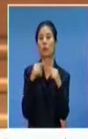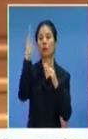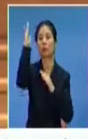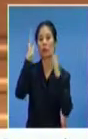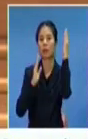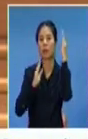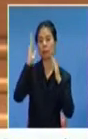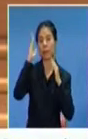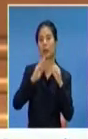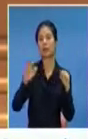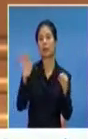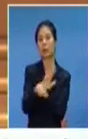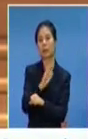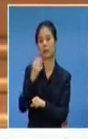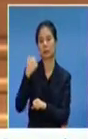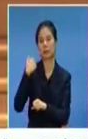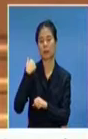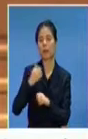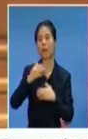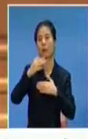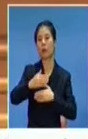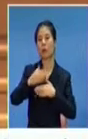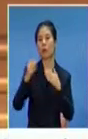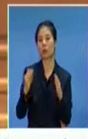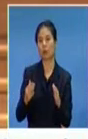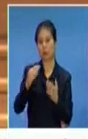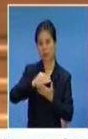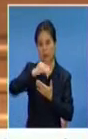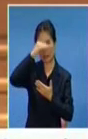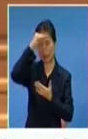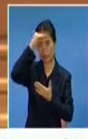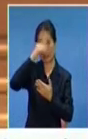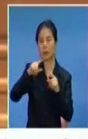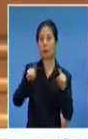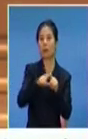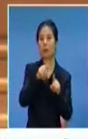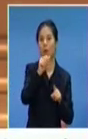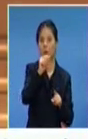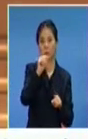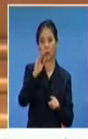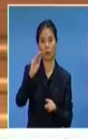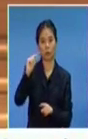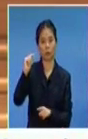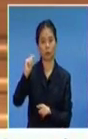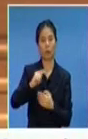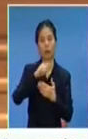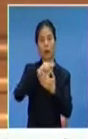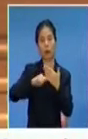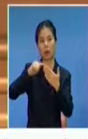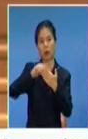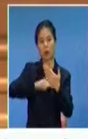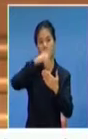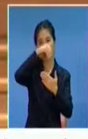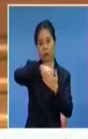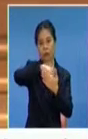เป็นระบบในห้องเรียนเทียบได้กับอบต.ครับเขามีการเลือกตั้งองค์การบริหารส่ว